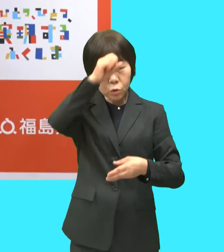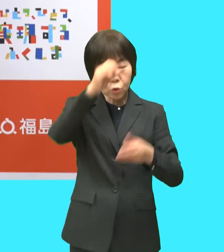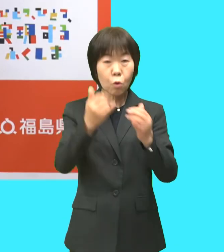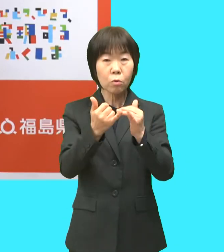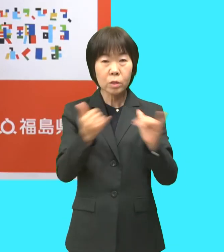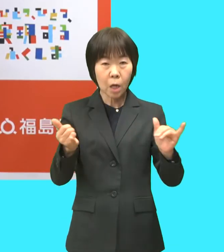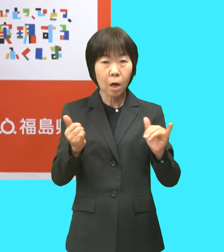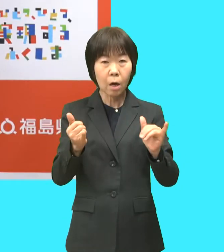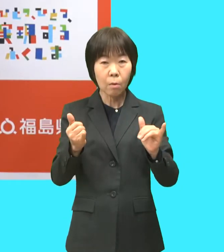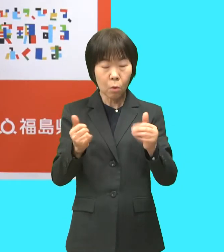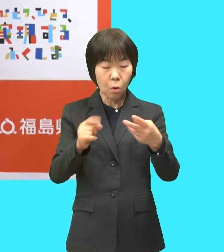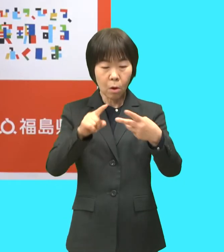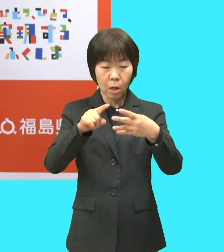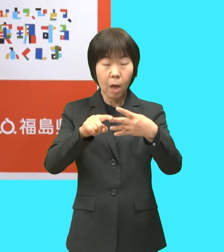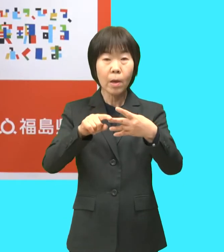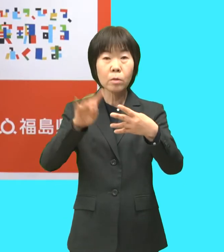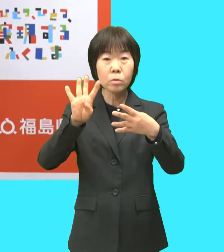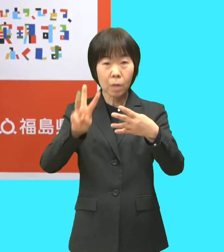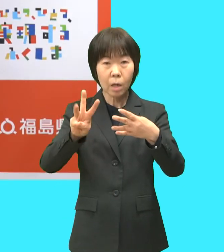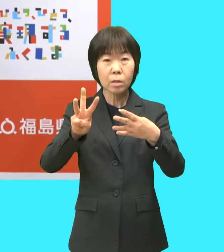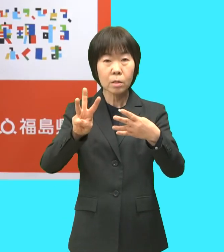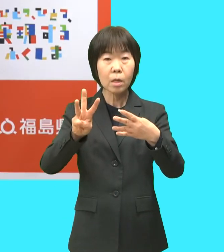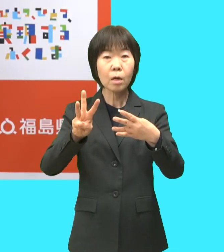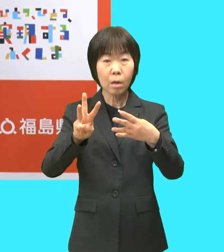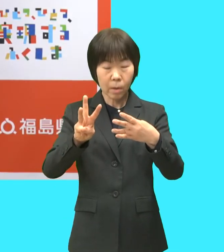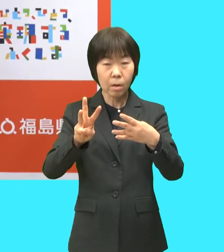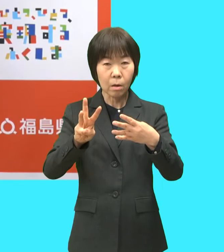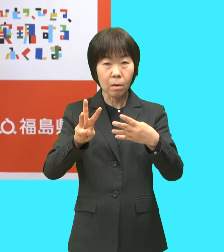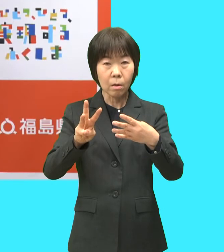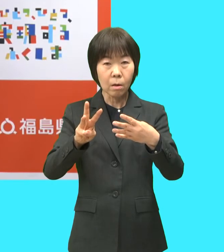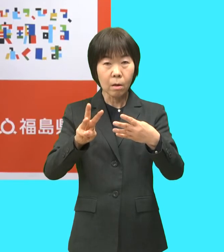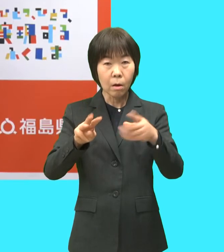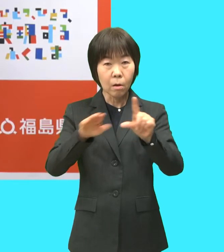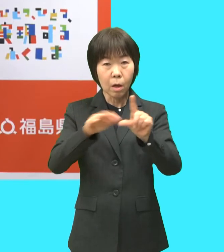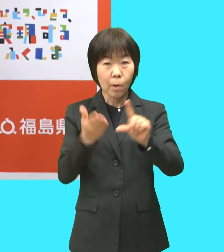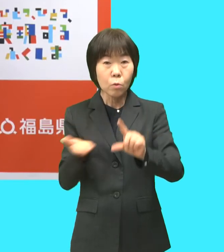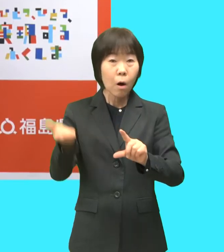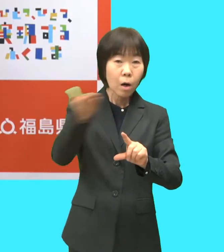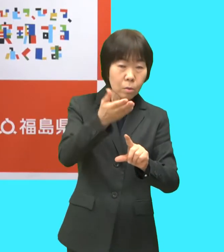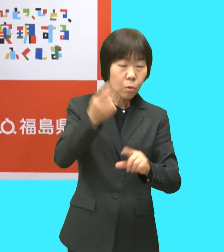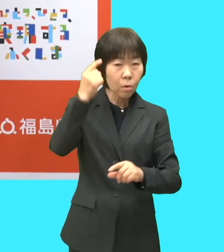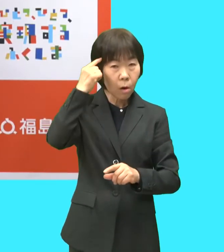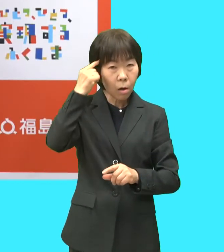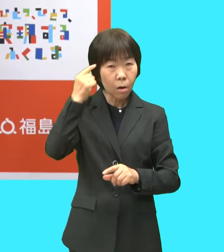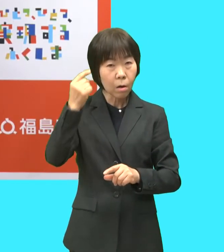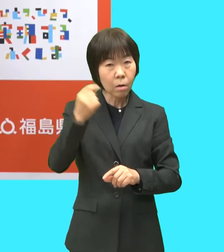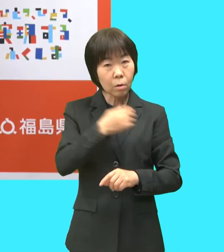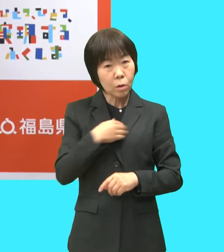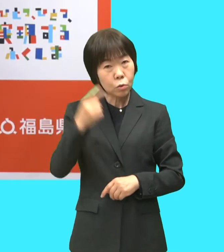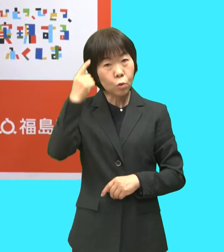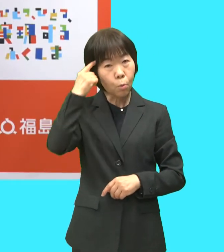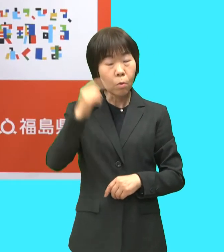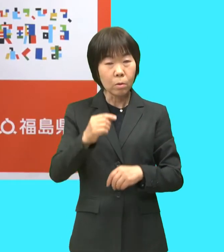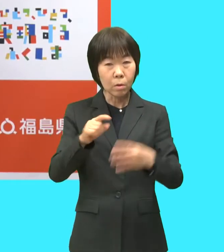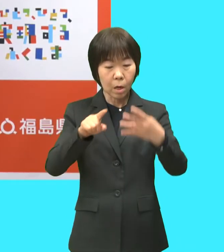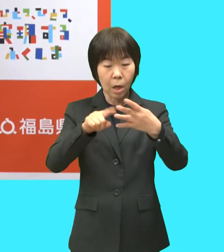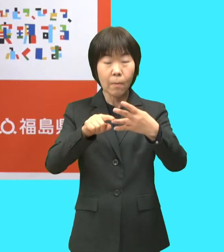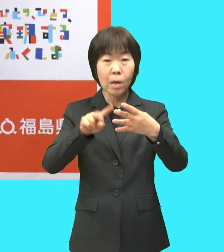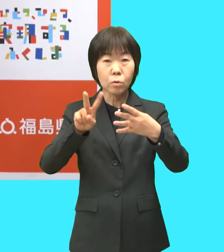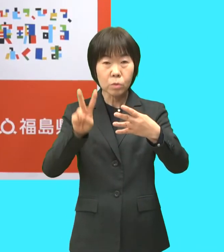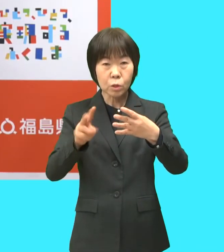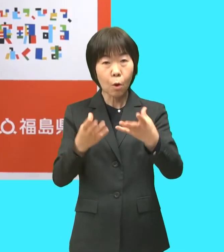向けもステージ3であれば、まあ、ステージの引き上げっていうのを考えてもいいんじゃないかなと思うんですが、ステージ2にとどめ置いている理由を伺うの